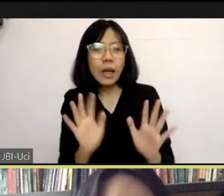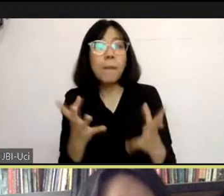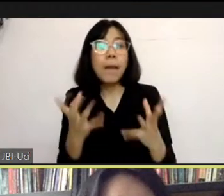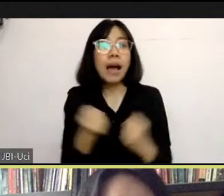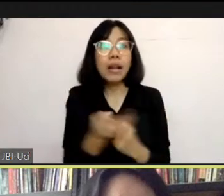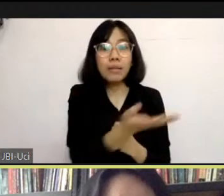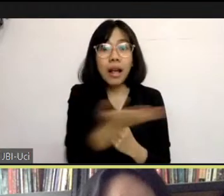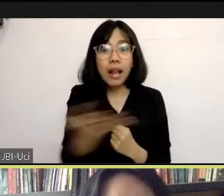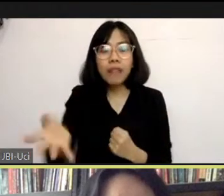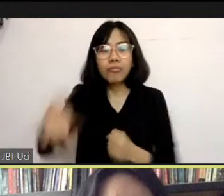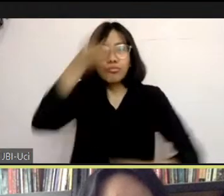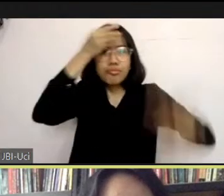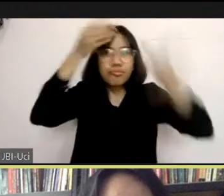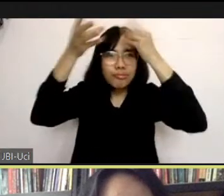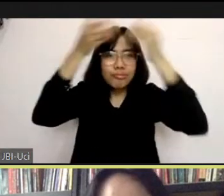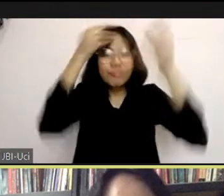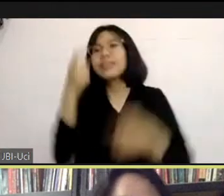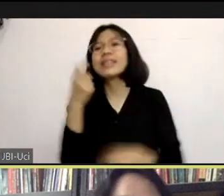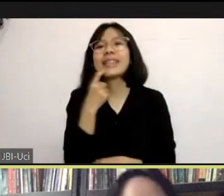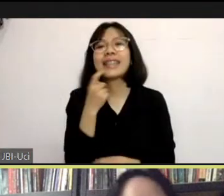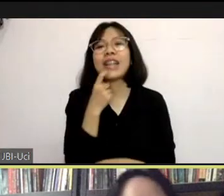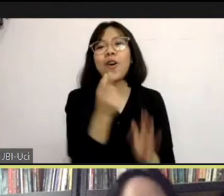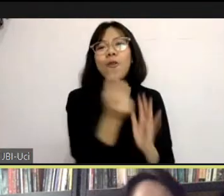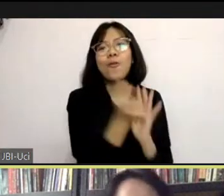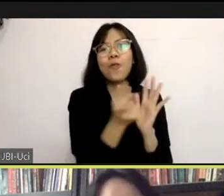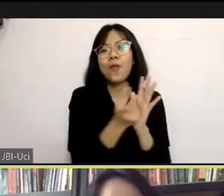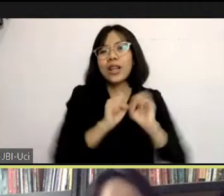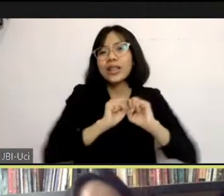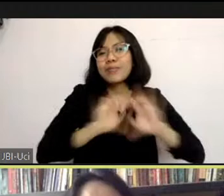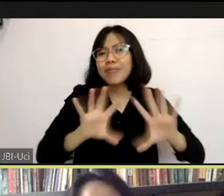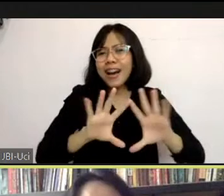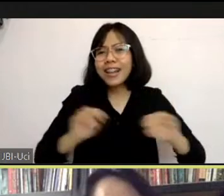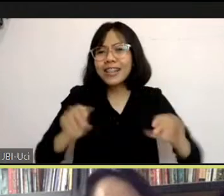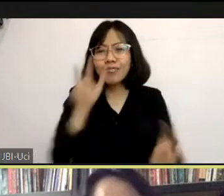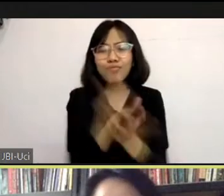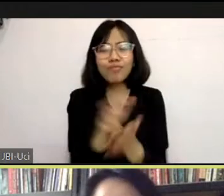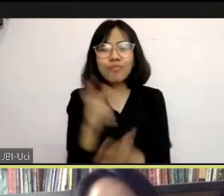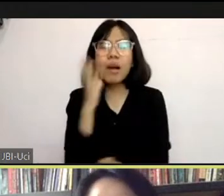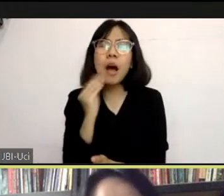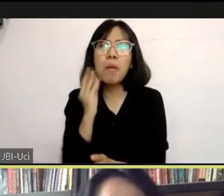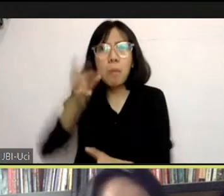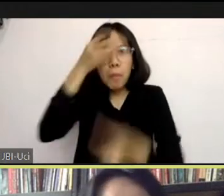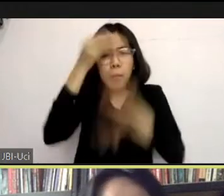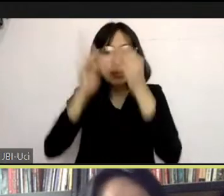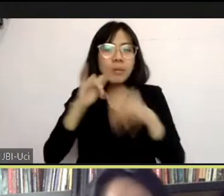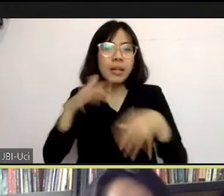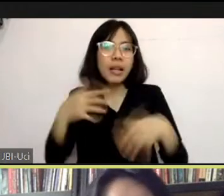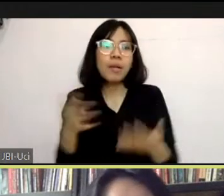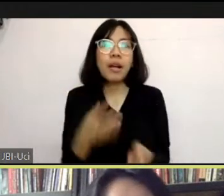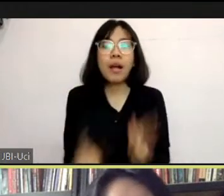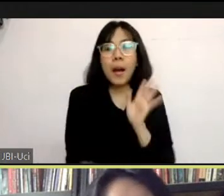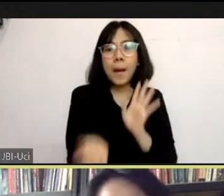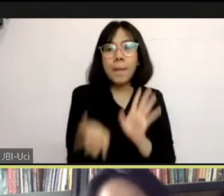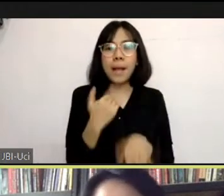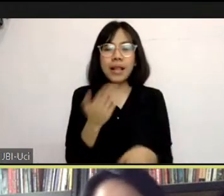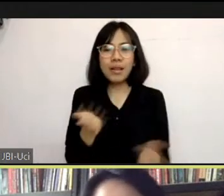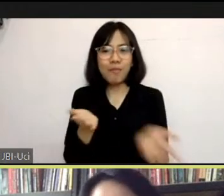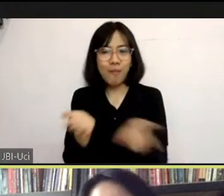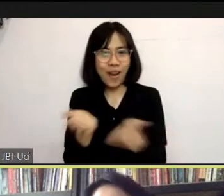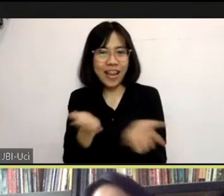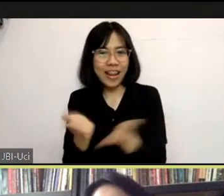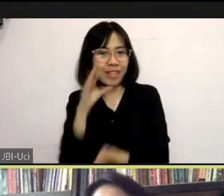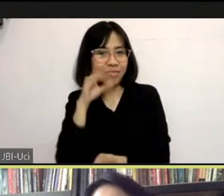menutup tahun pengalaman dari Undang-Undang Cipta Kerja ini untuk tahun-tahun berikutnya. Saya kembalikan ke moderator Mas Gama, silakan Mas